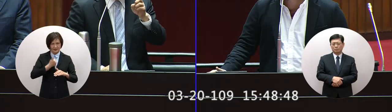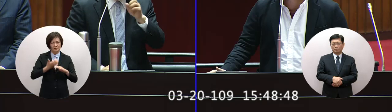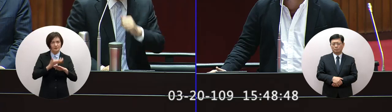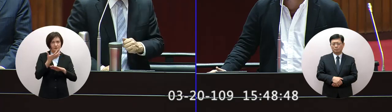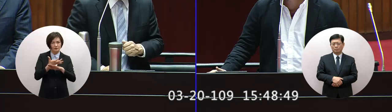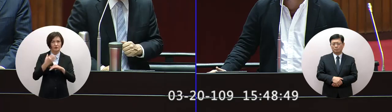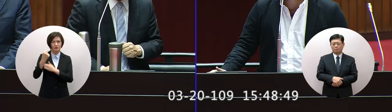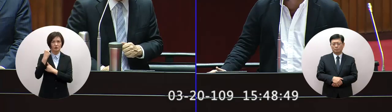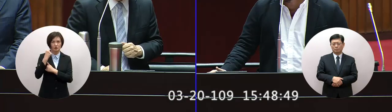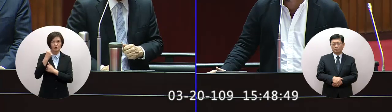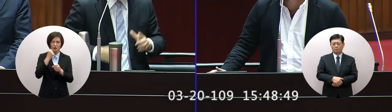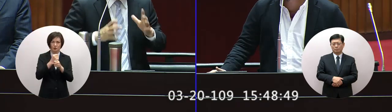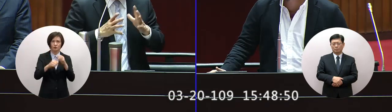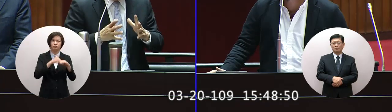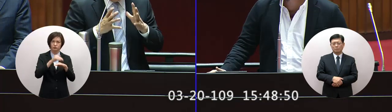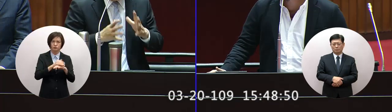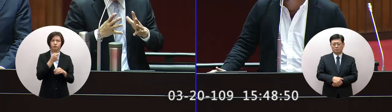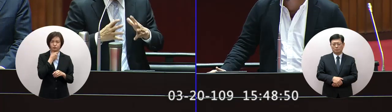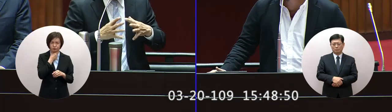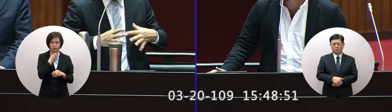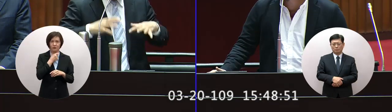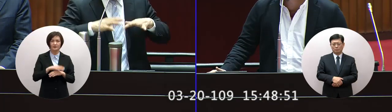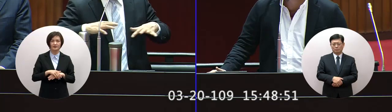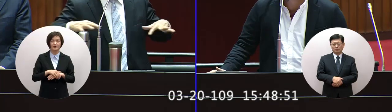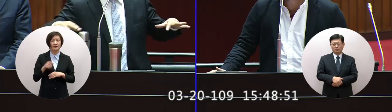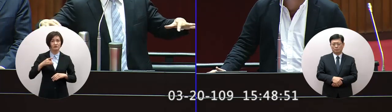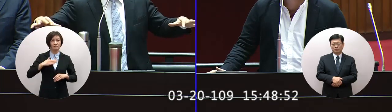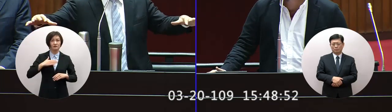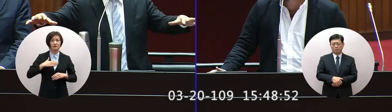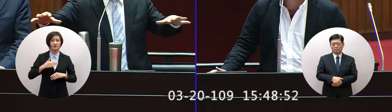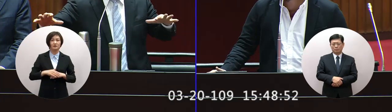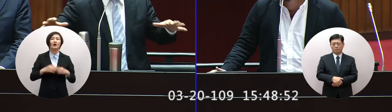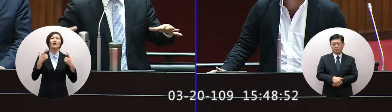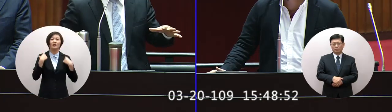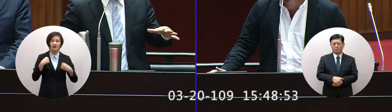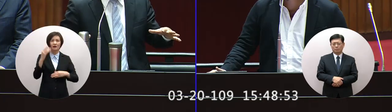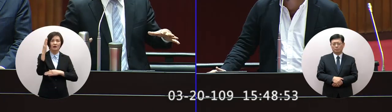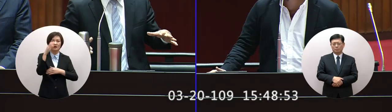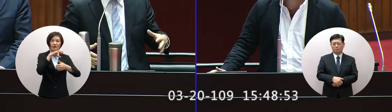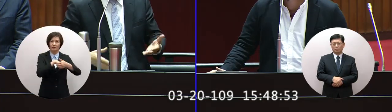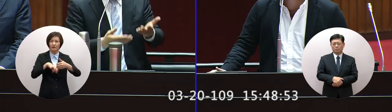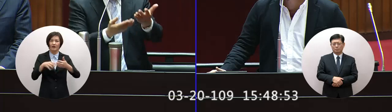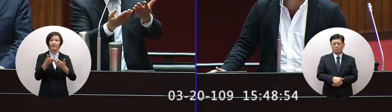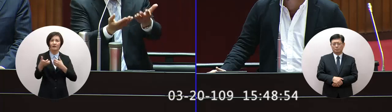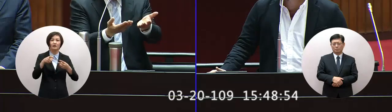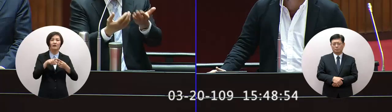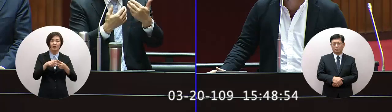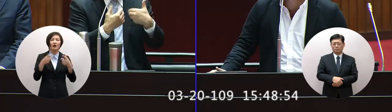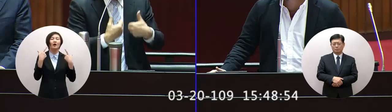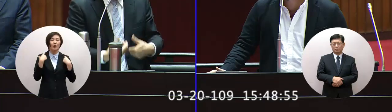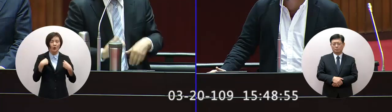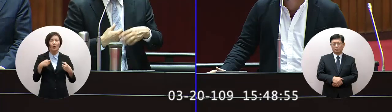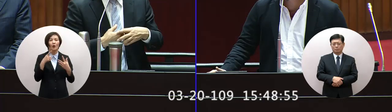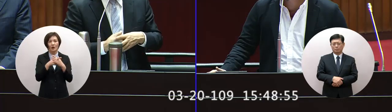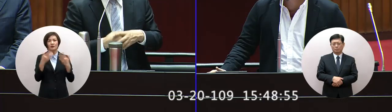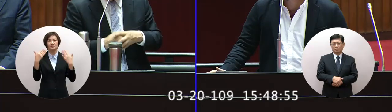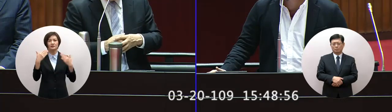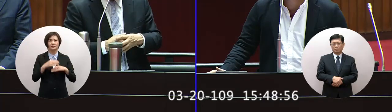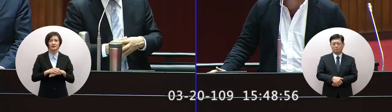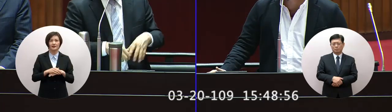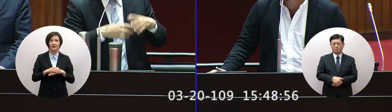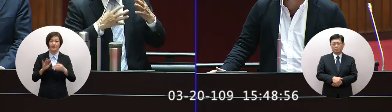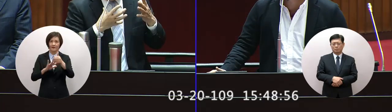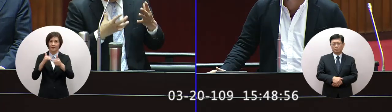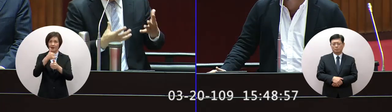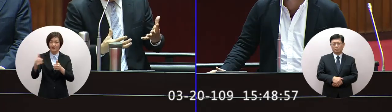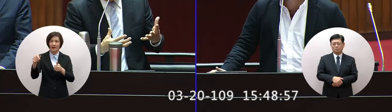是一蹴而及的。 是， 你现在又知道哦，原来各部委分工是怎么样？那委员现在正有最好的位